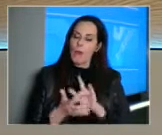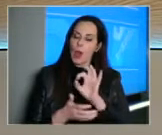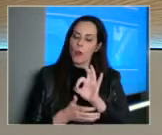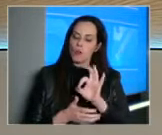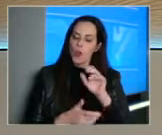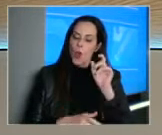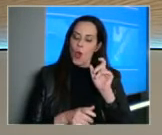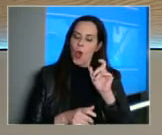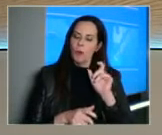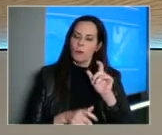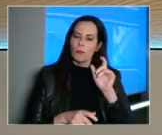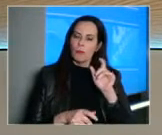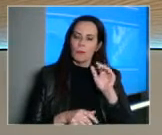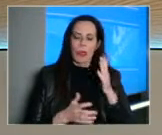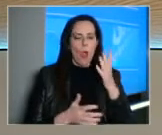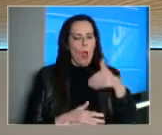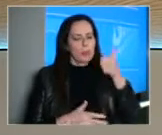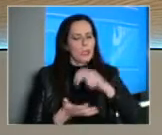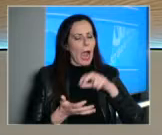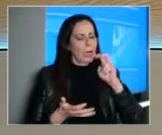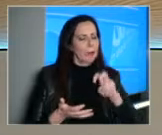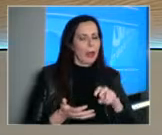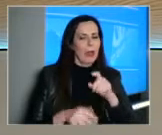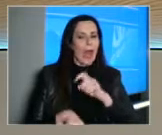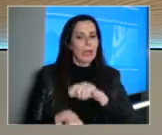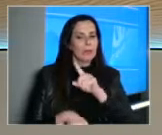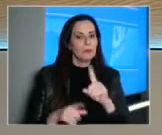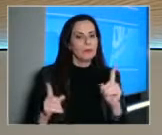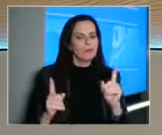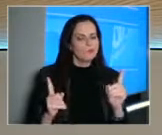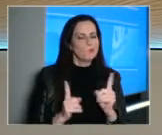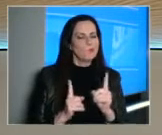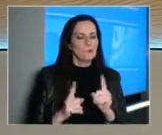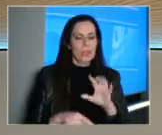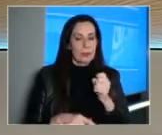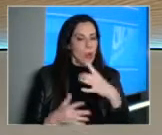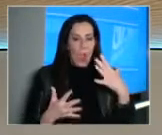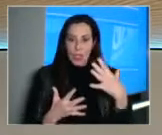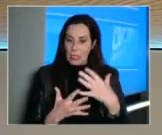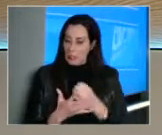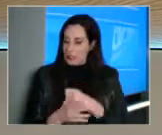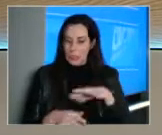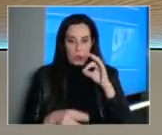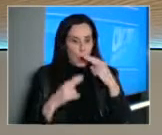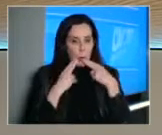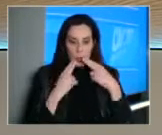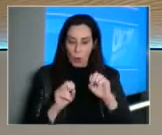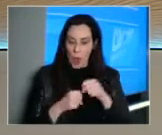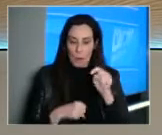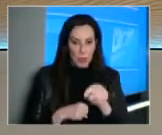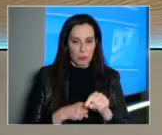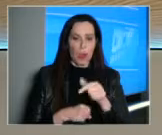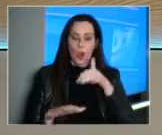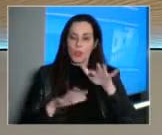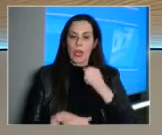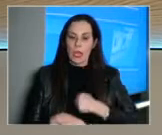נשחק מיום ליום. עוד שרה כבר התפטרה וזמנו הולך ואוזל. אם לא יצליח להיחלץ במהירות מהמשבר הזה,